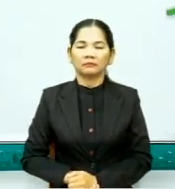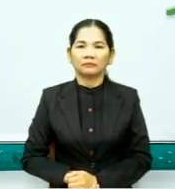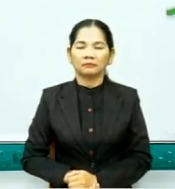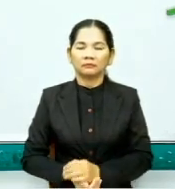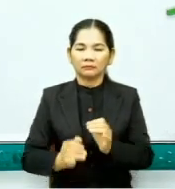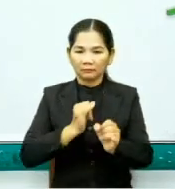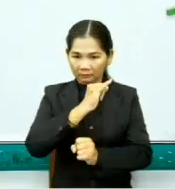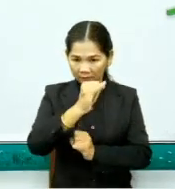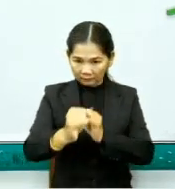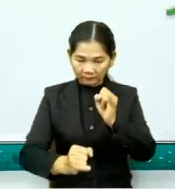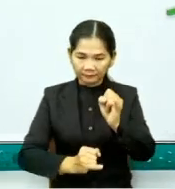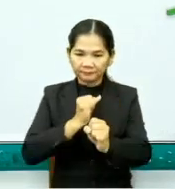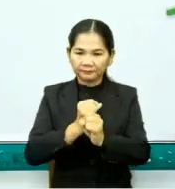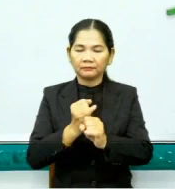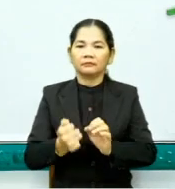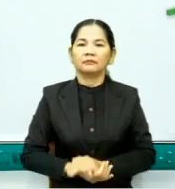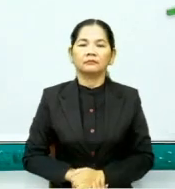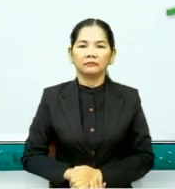ăn tạ chiết